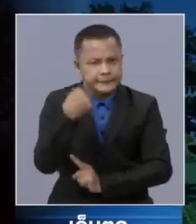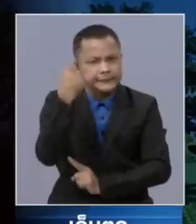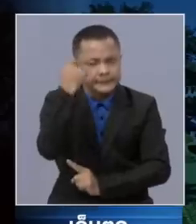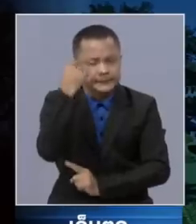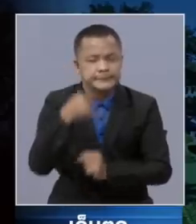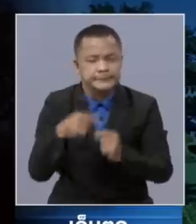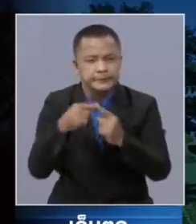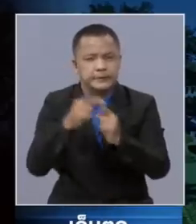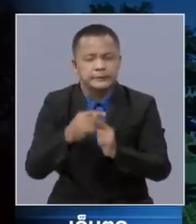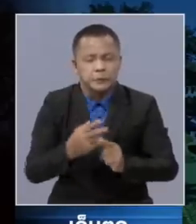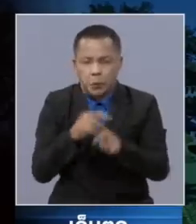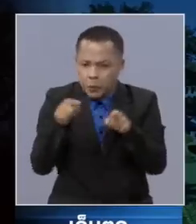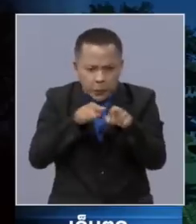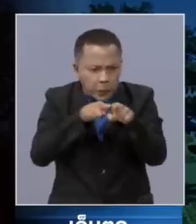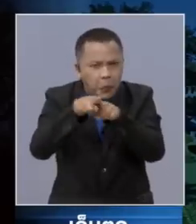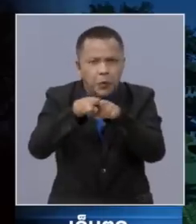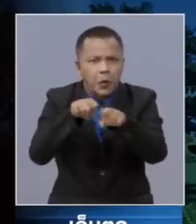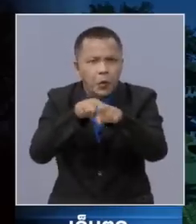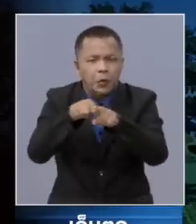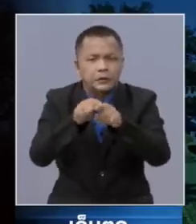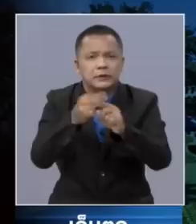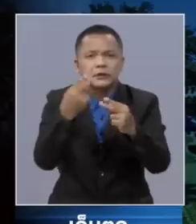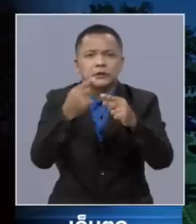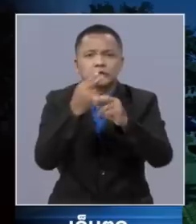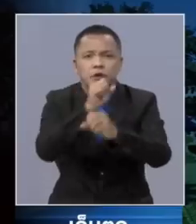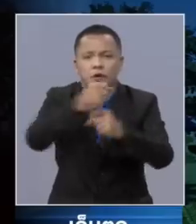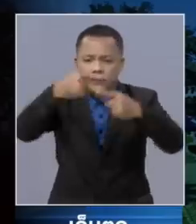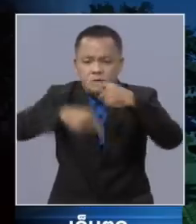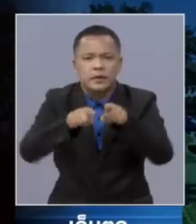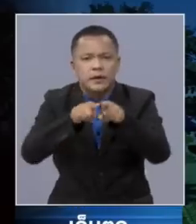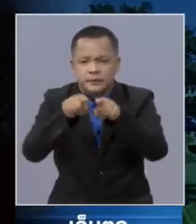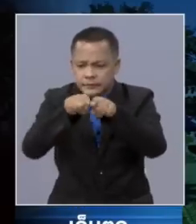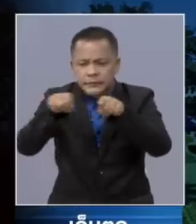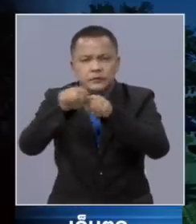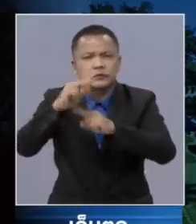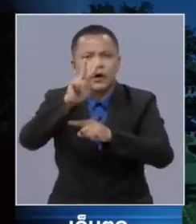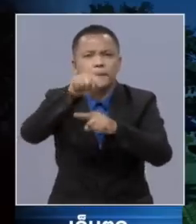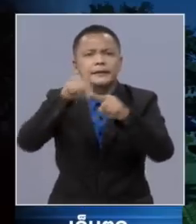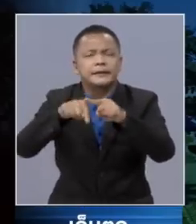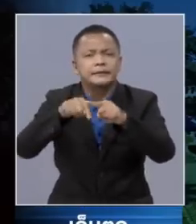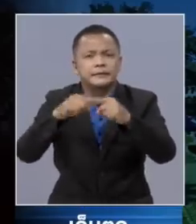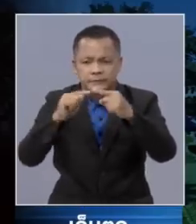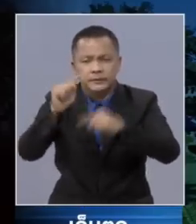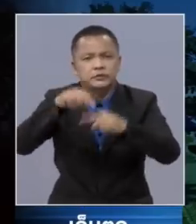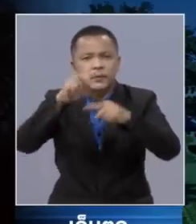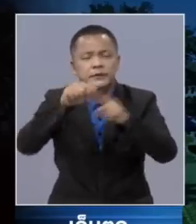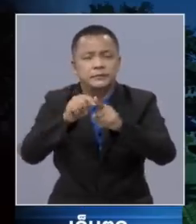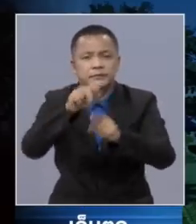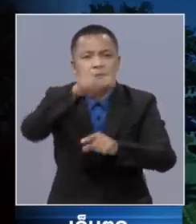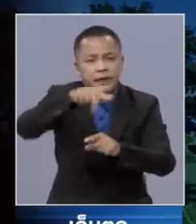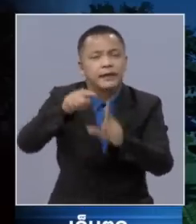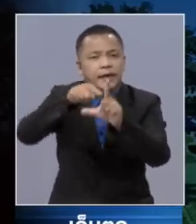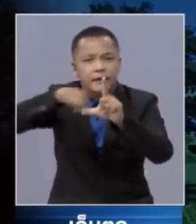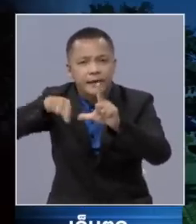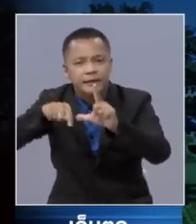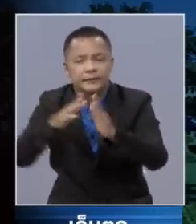าเรียกว่าอะไรนะหายใจรถต้นคอกันเลย ใช่อย่างบัญชีรายชื่อเองเนี่ยห่างกันเพียงแค่แบบ 2% กว่าเท่านั้นเองอะครับระหว่างเพื่อไทยกับก้าว